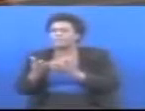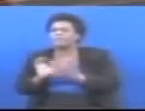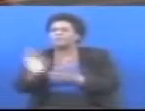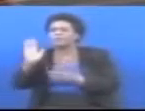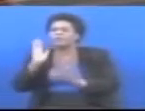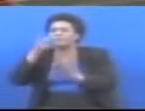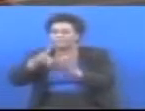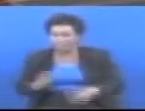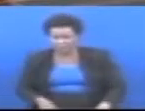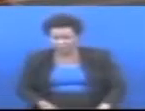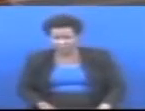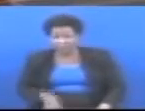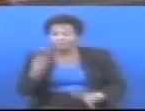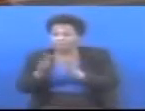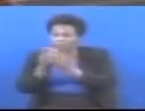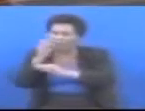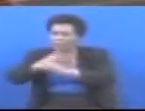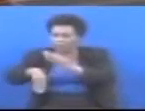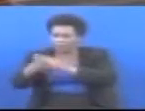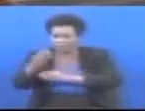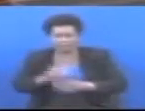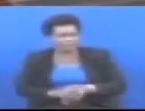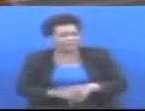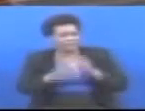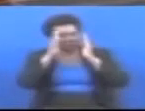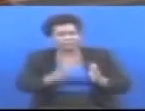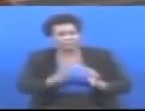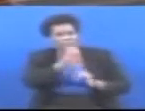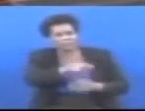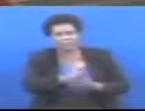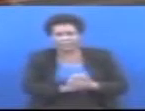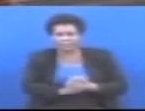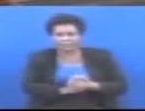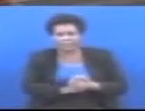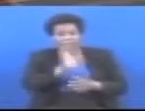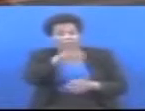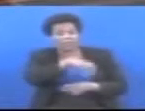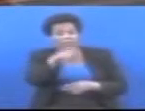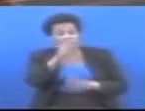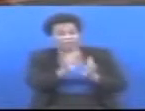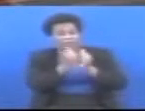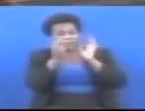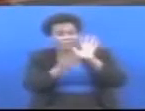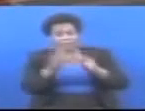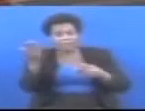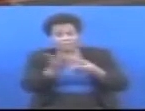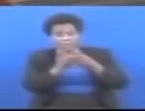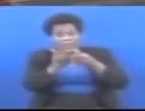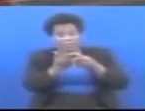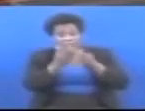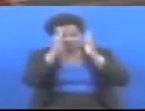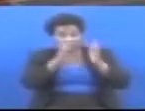maalumu hususan walemavu. Mheshimiwa Speaker, Mei 2017 Benki Kuu ya Tanzania